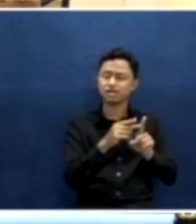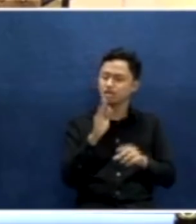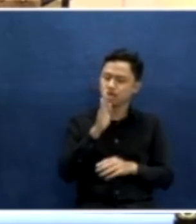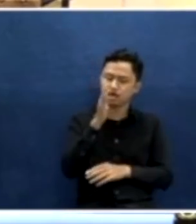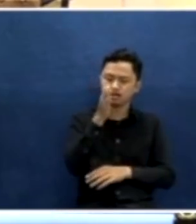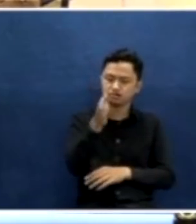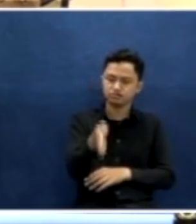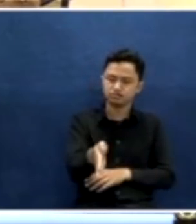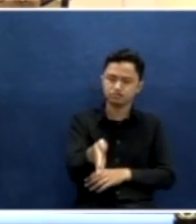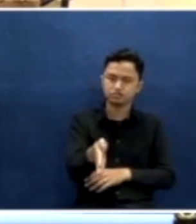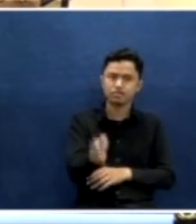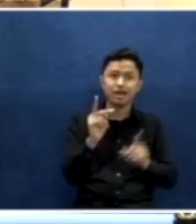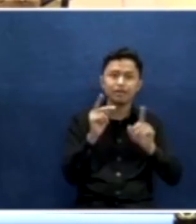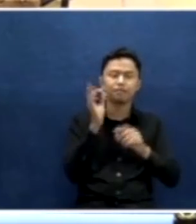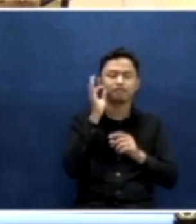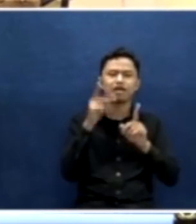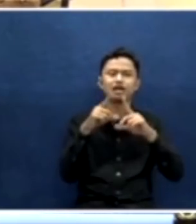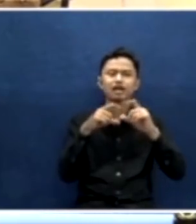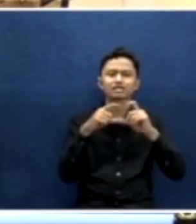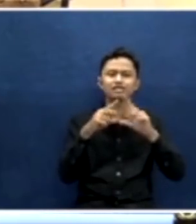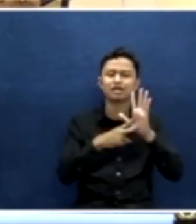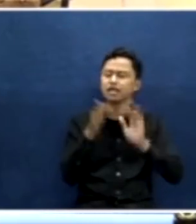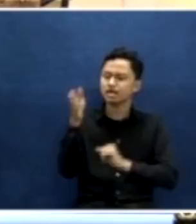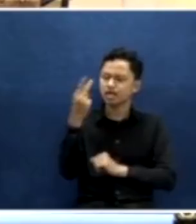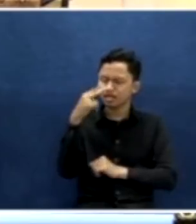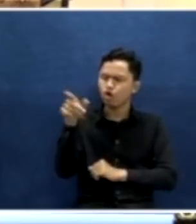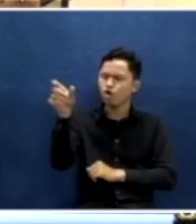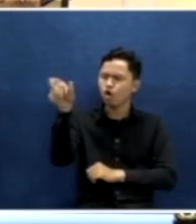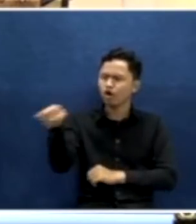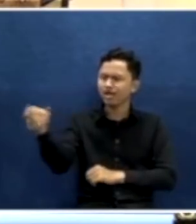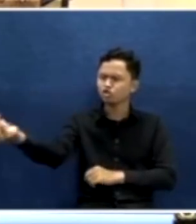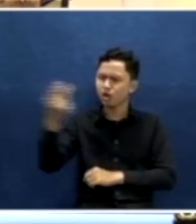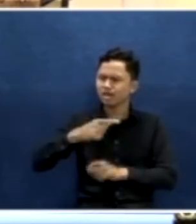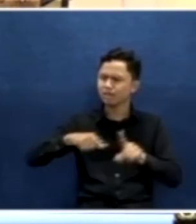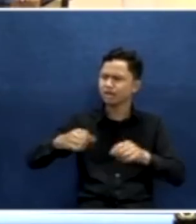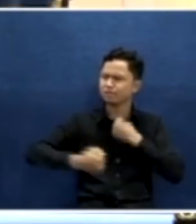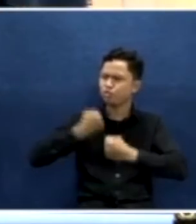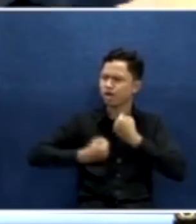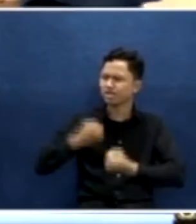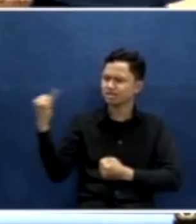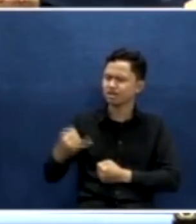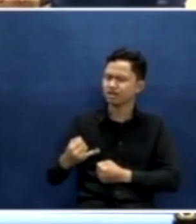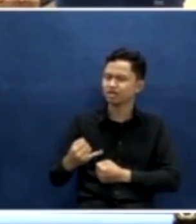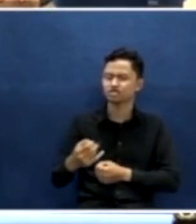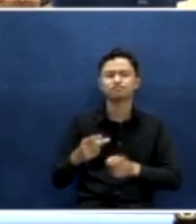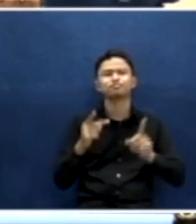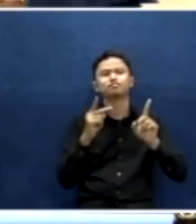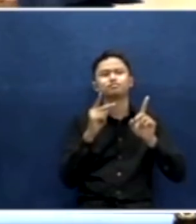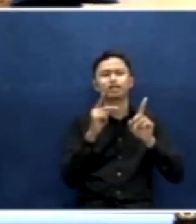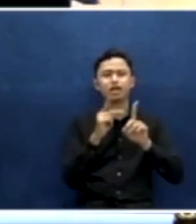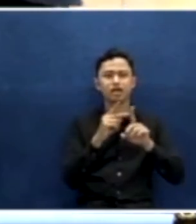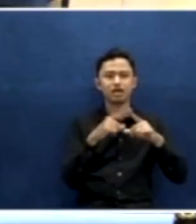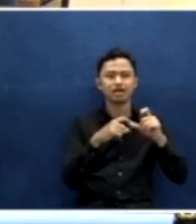ini pedagang yang menggunakan segala macam cara untuk mendapatkan profit dan keuntungan beberapa tahun kemudian Hasan al-bashri masuk kembali